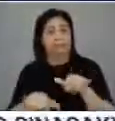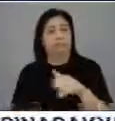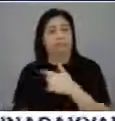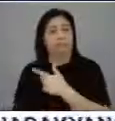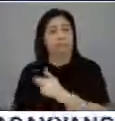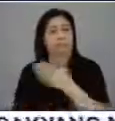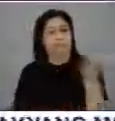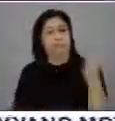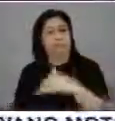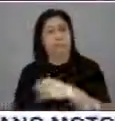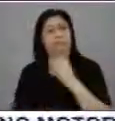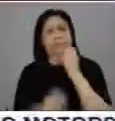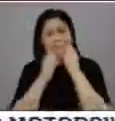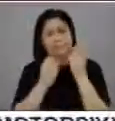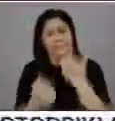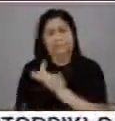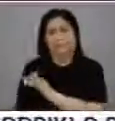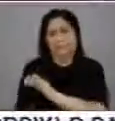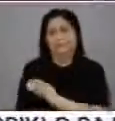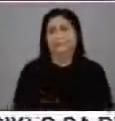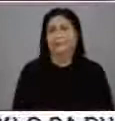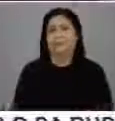645,963 ang para sa first dose habang nasa